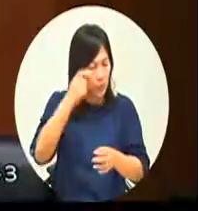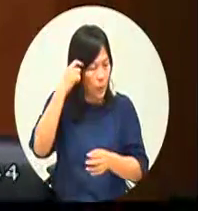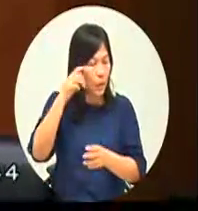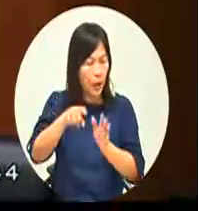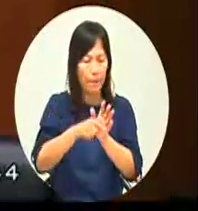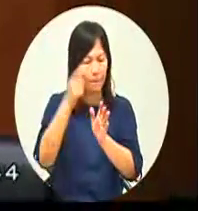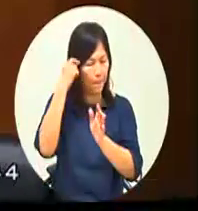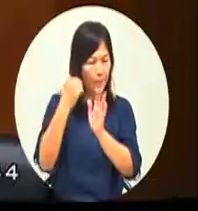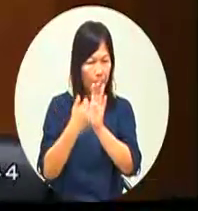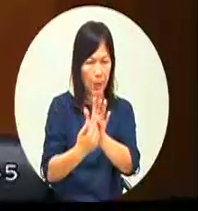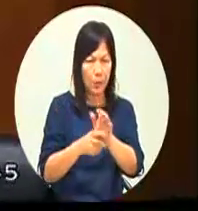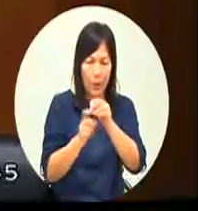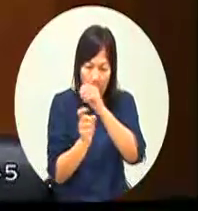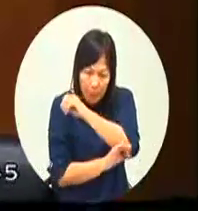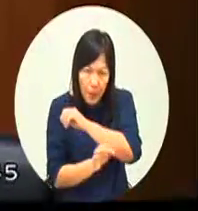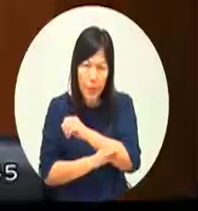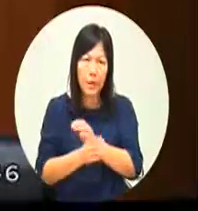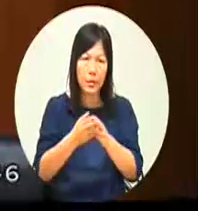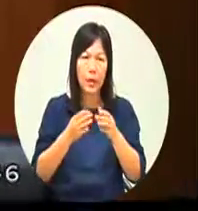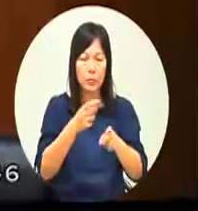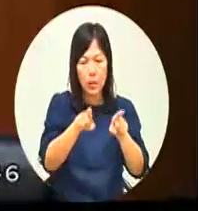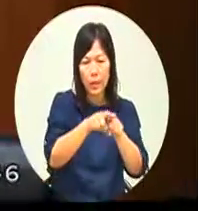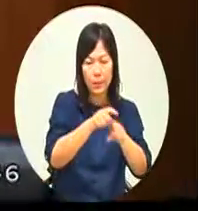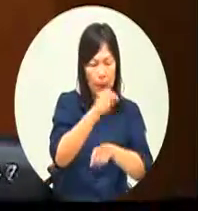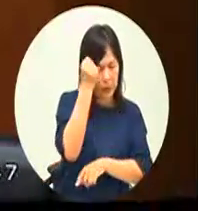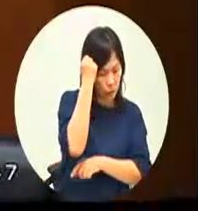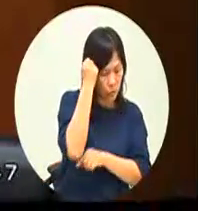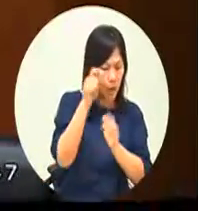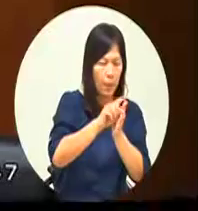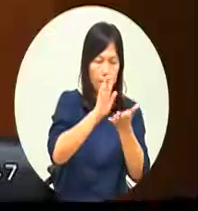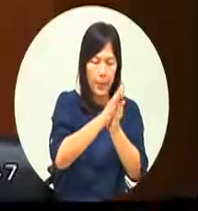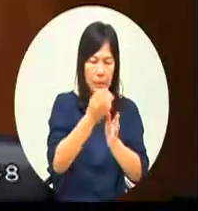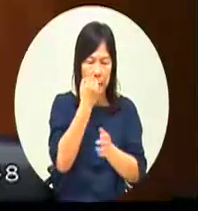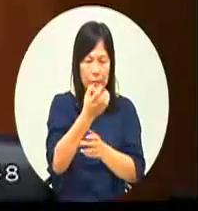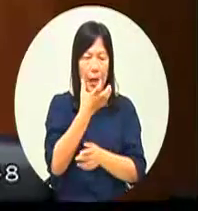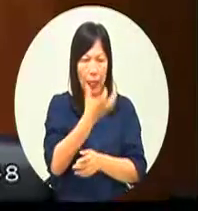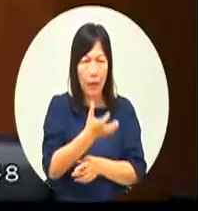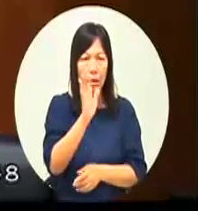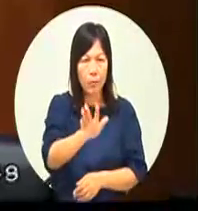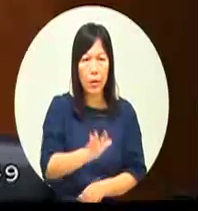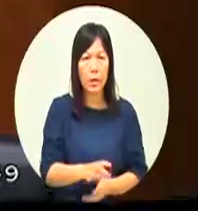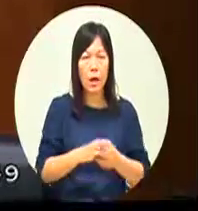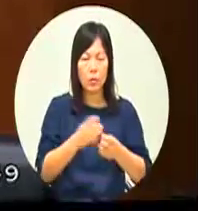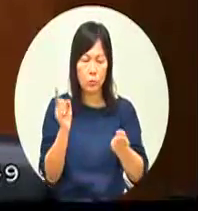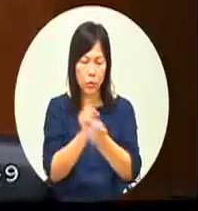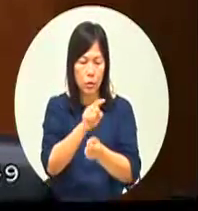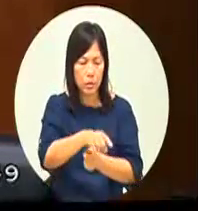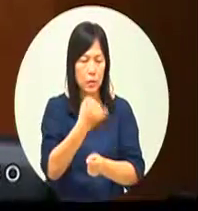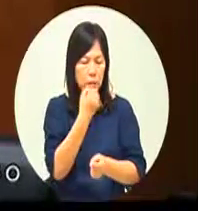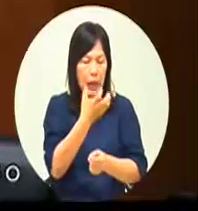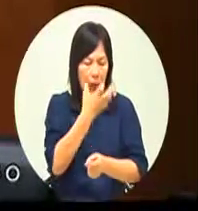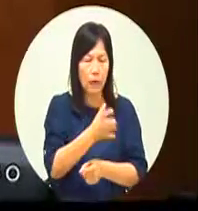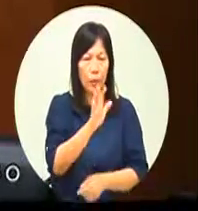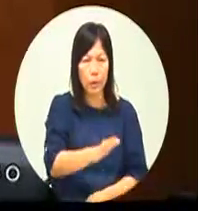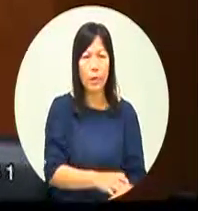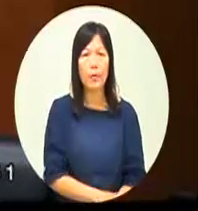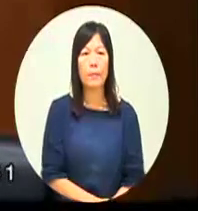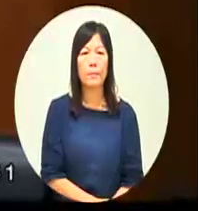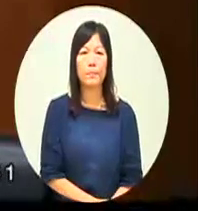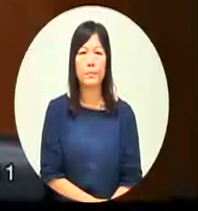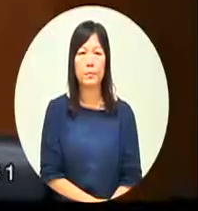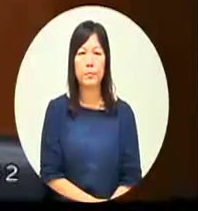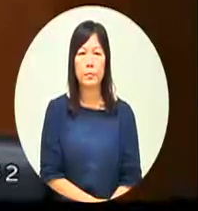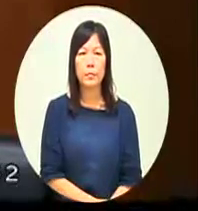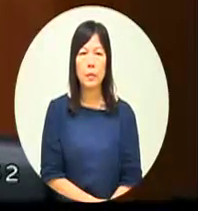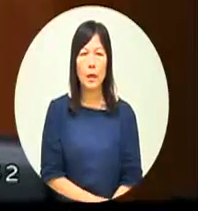防止弊端，结果我们所有一般的住户是受损的，你这条幅对一般住户是最高的。那因此我认